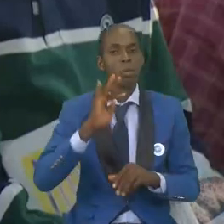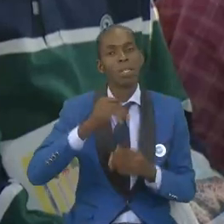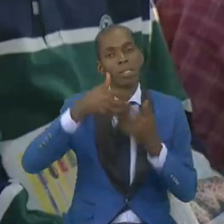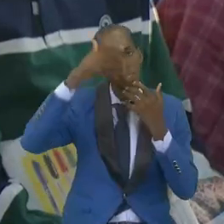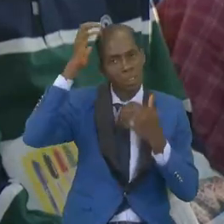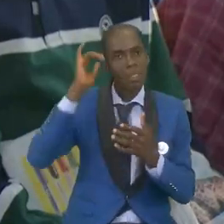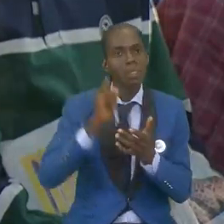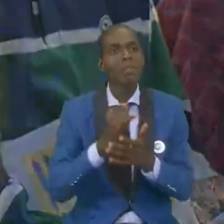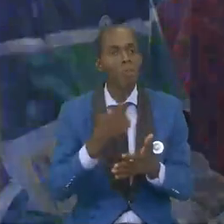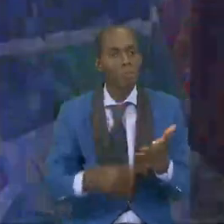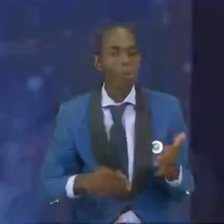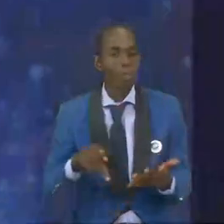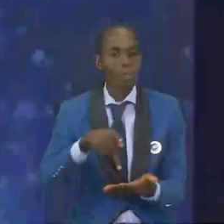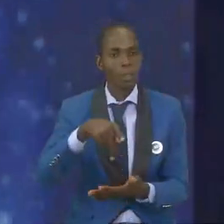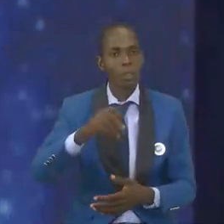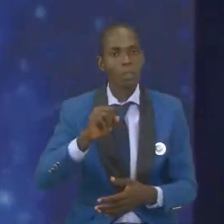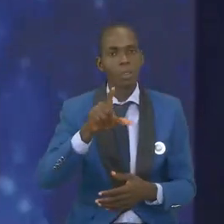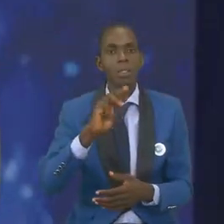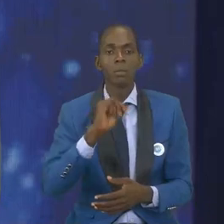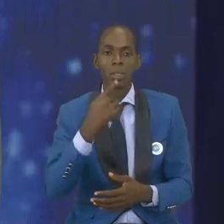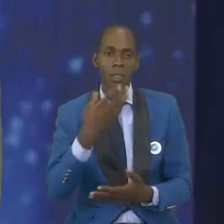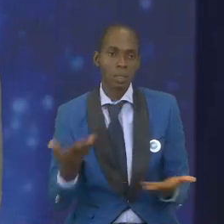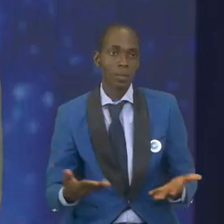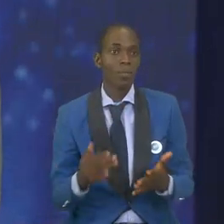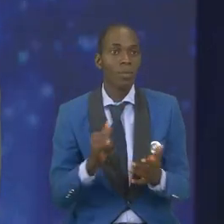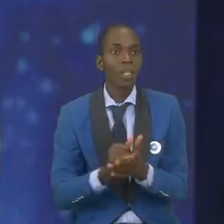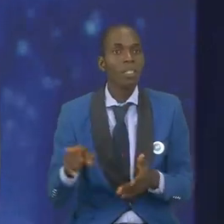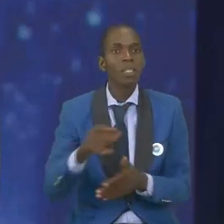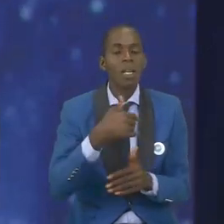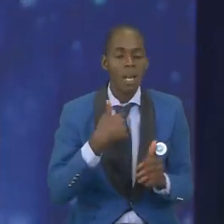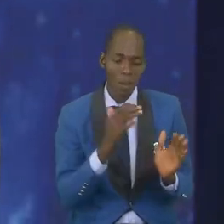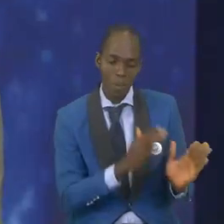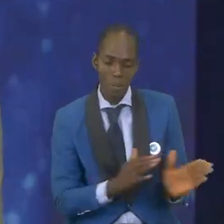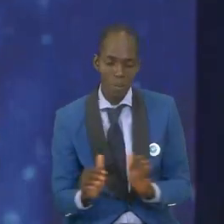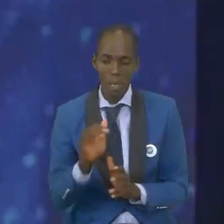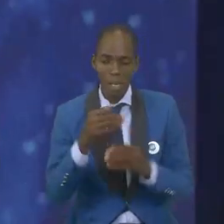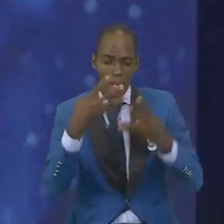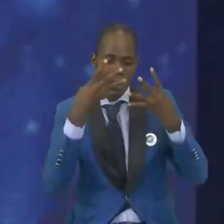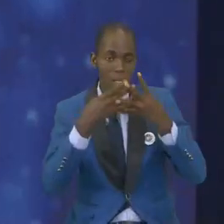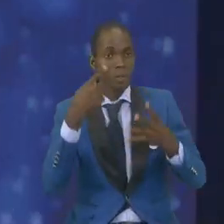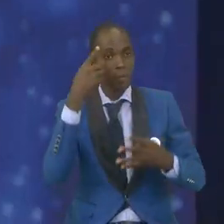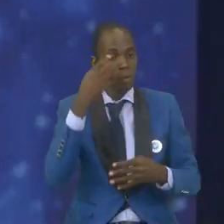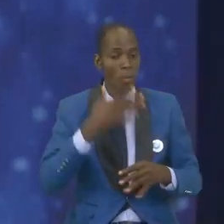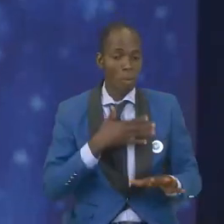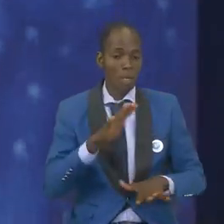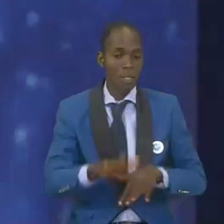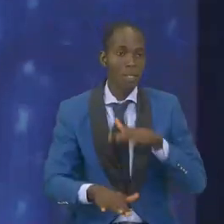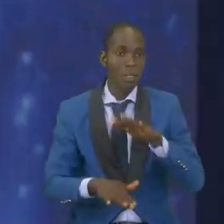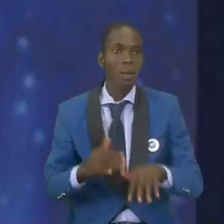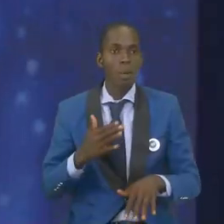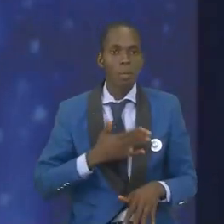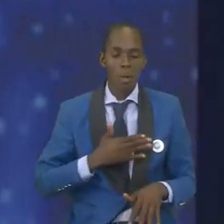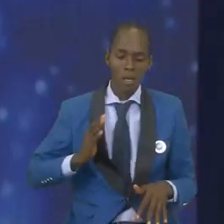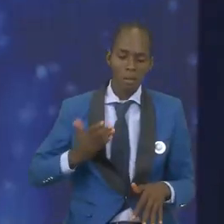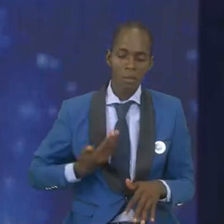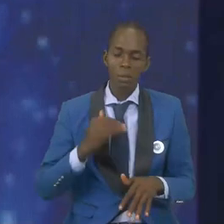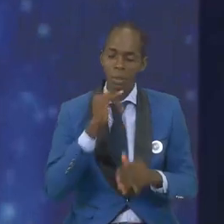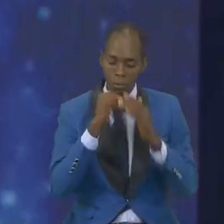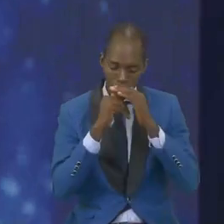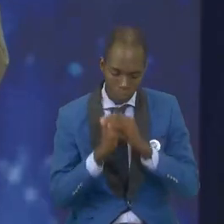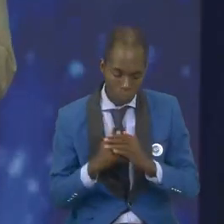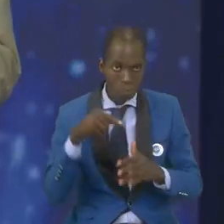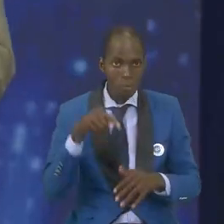ils sont tous partis. C'est ce que le psalmiste dit ici. Il dit, ils ont préparé un filet sous mes pieds,